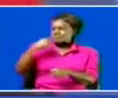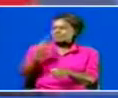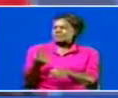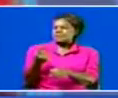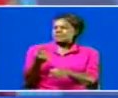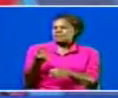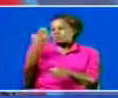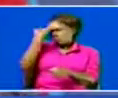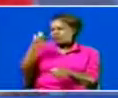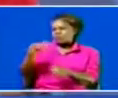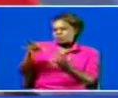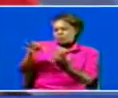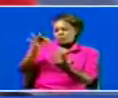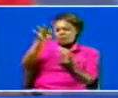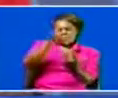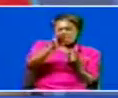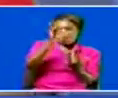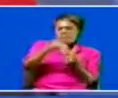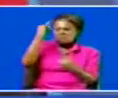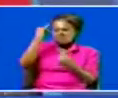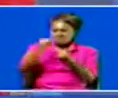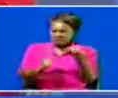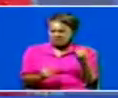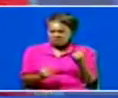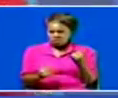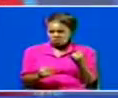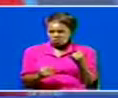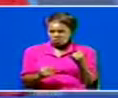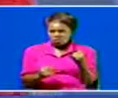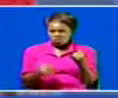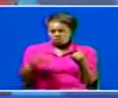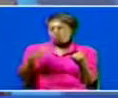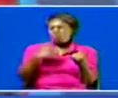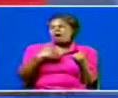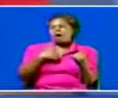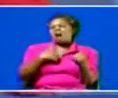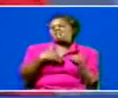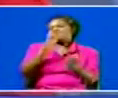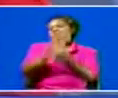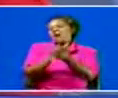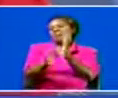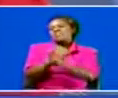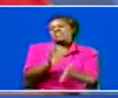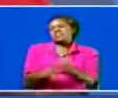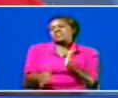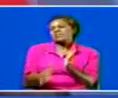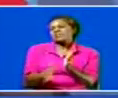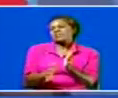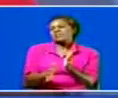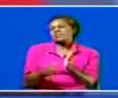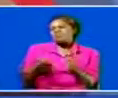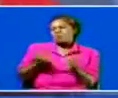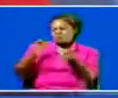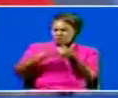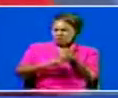manake utachagua ndugu yangu kisha mwisho, ya tabaki yako kama yako, kama si yako, hata kuwa. Sasa yule mkeo